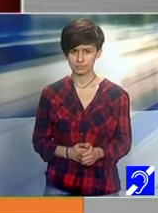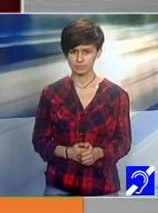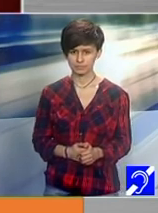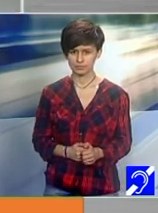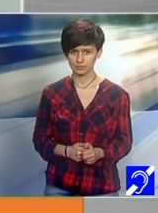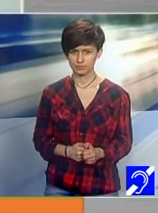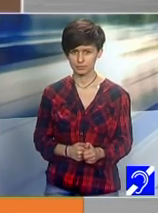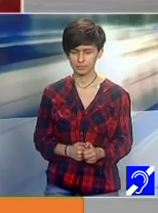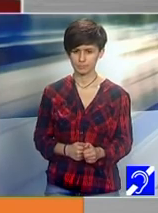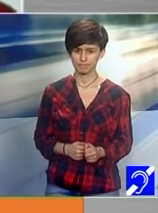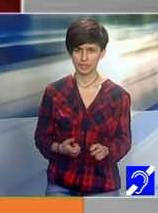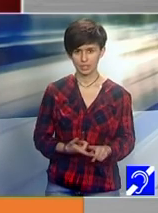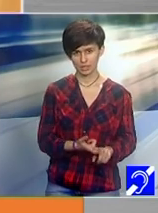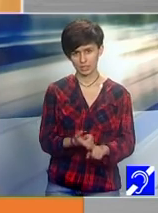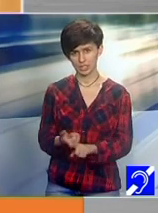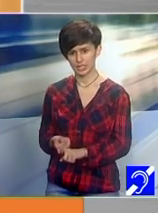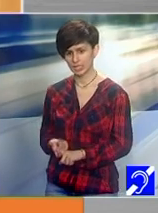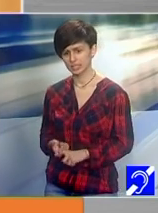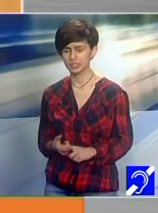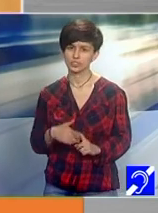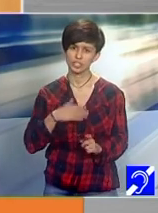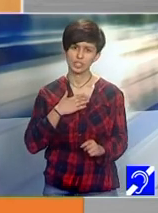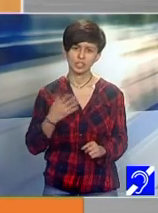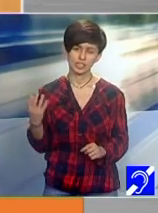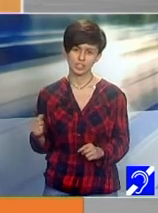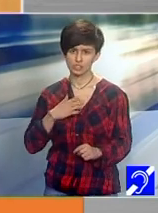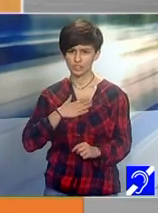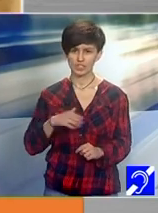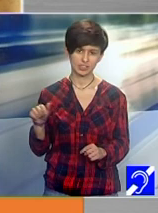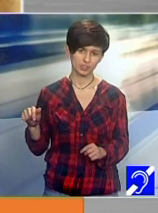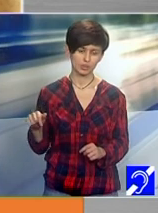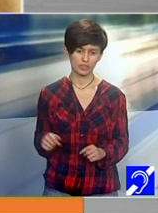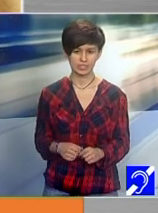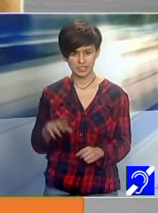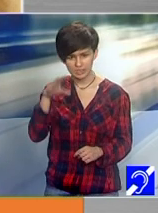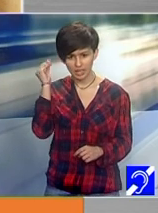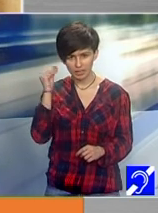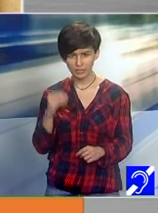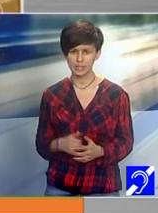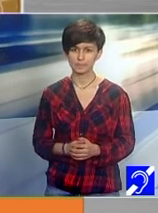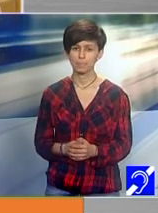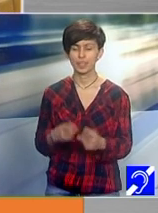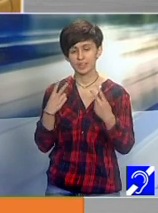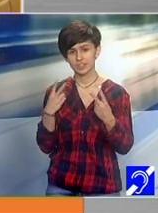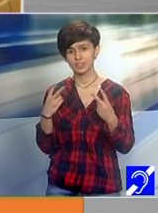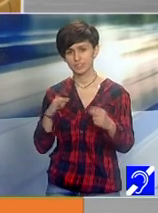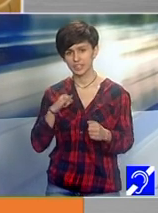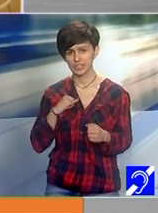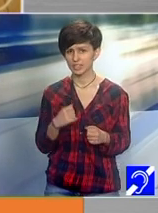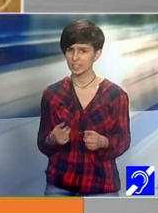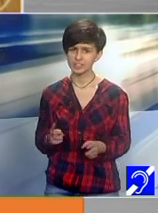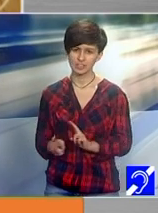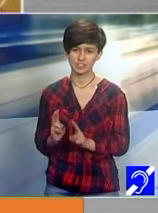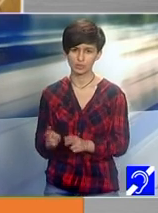sensul a ceea ce vreau dumneavoastră să aflați de la mine. Cred că vă interesează cum am ajuns aici, în